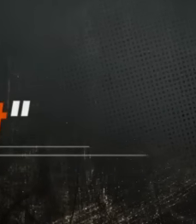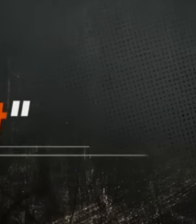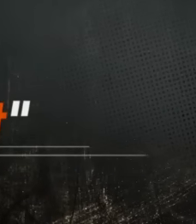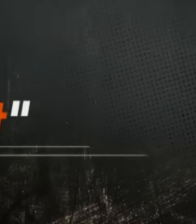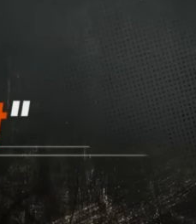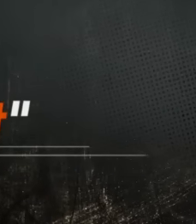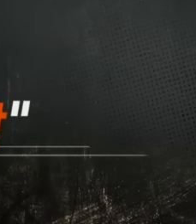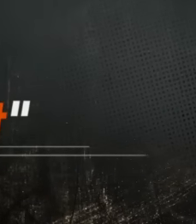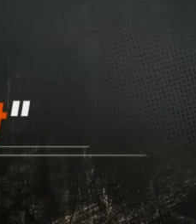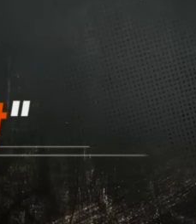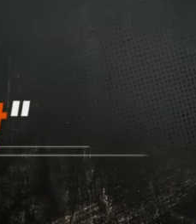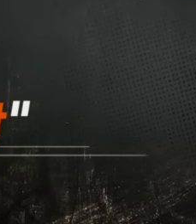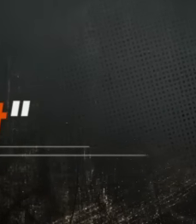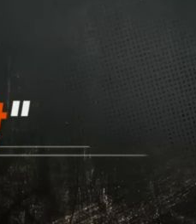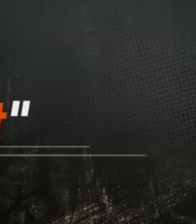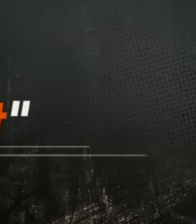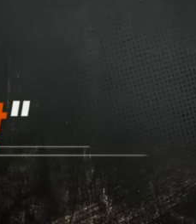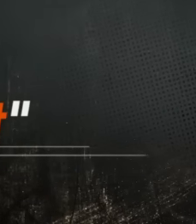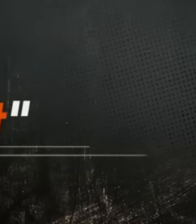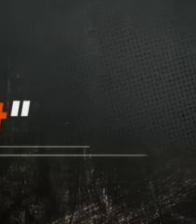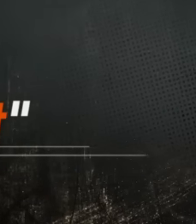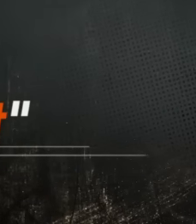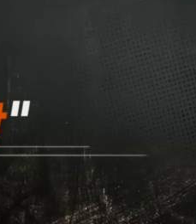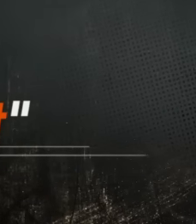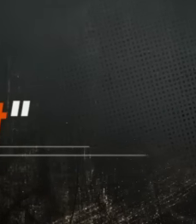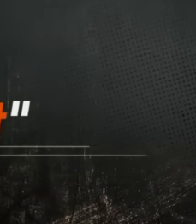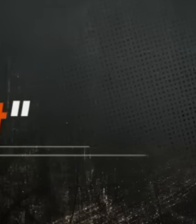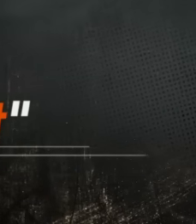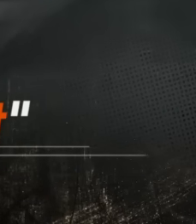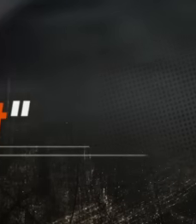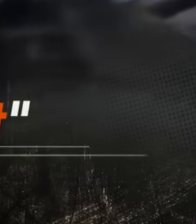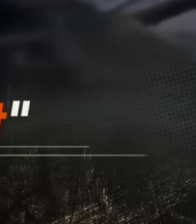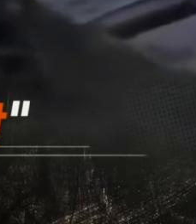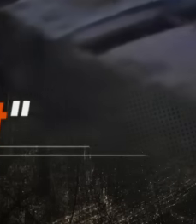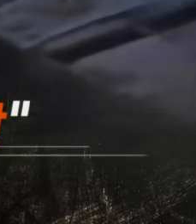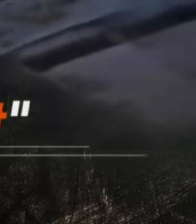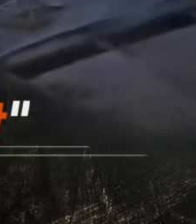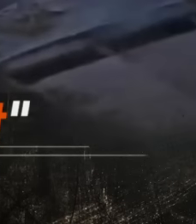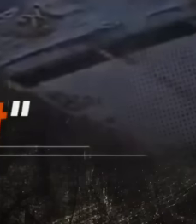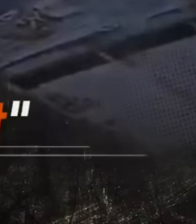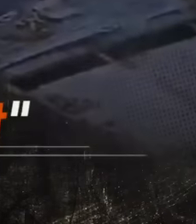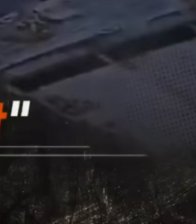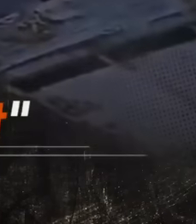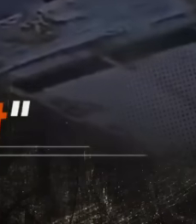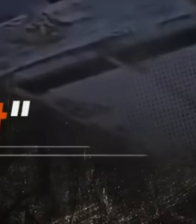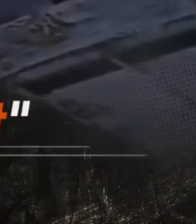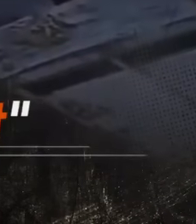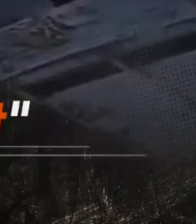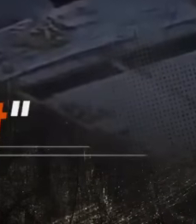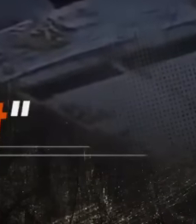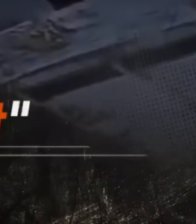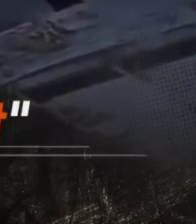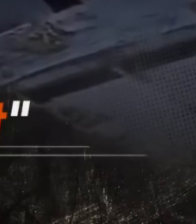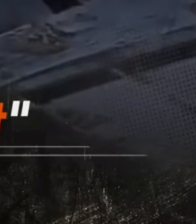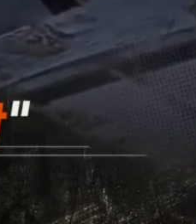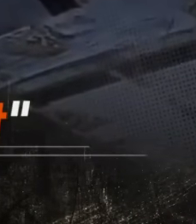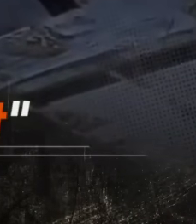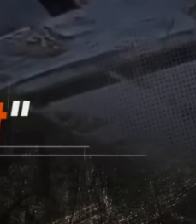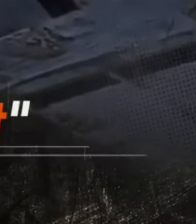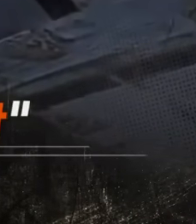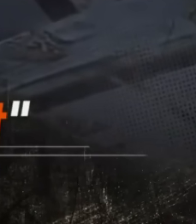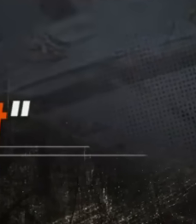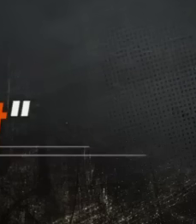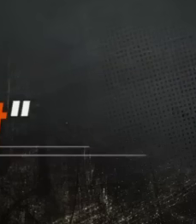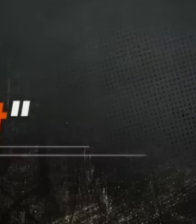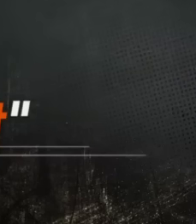실려있던 개가 밖으로 나와 주인과 신랑이 하던 대리기사를 문 건데 경찰은 쌍방폭행 혐의를 적용해 조사